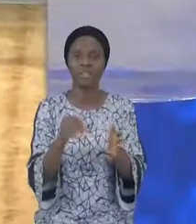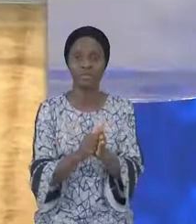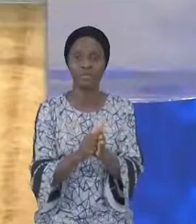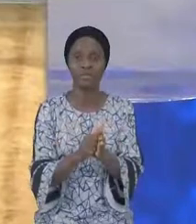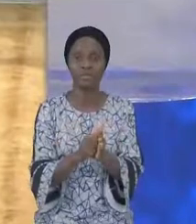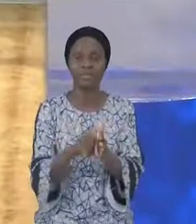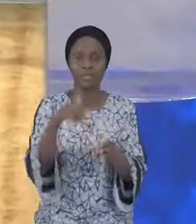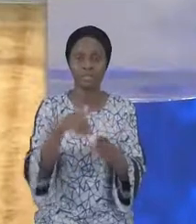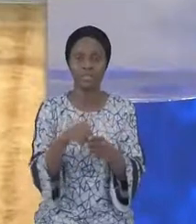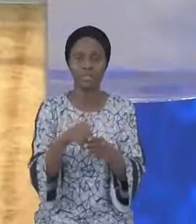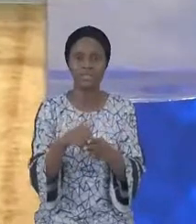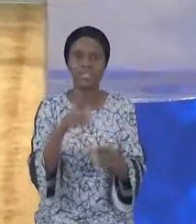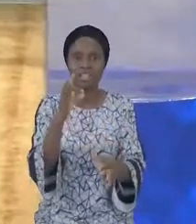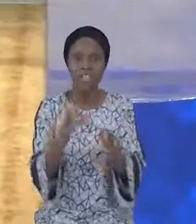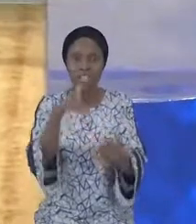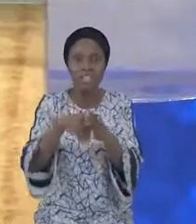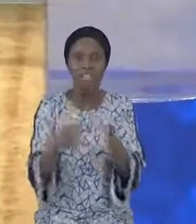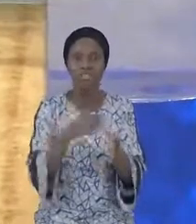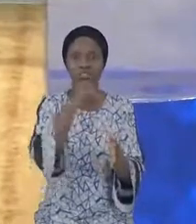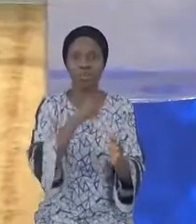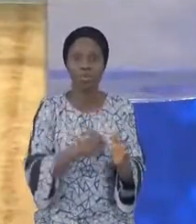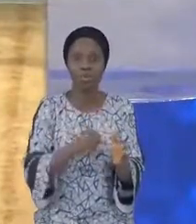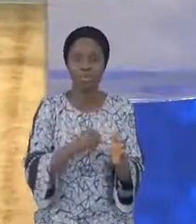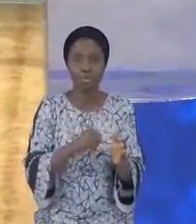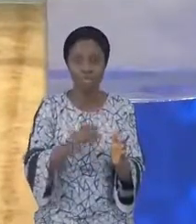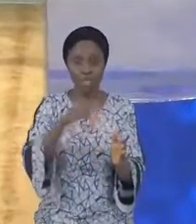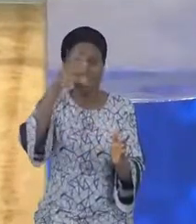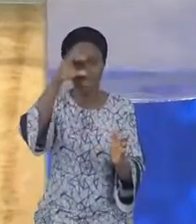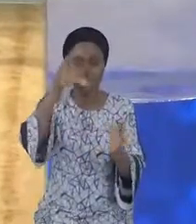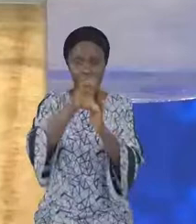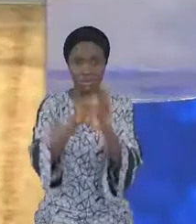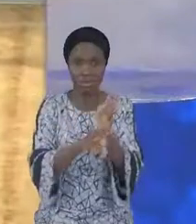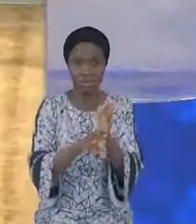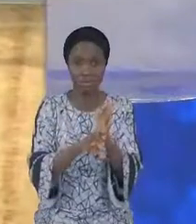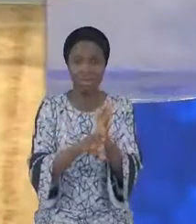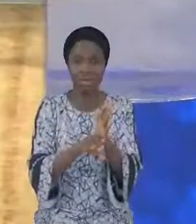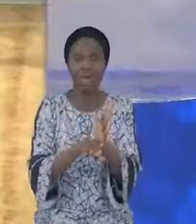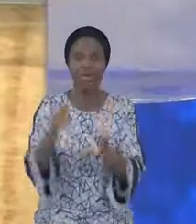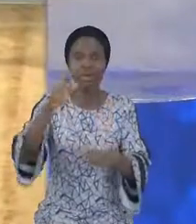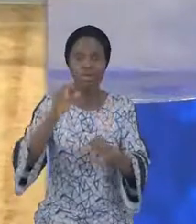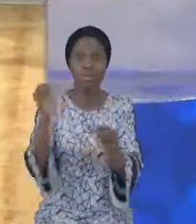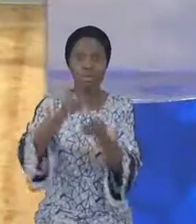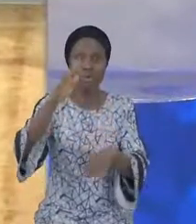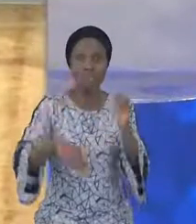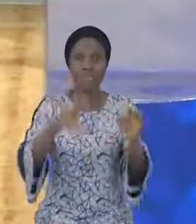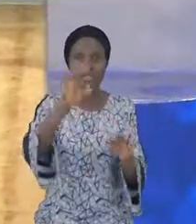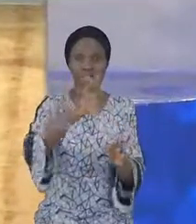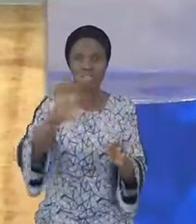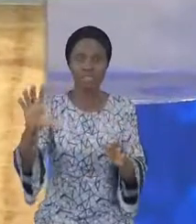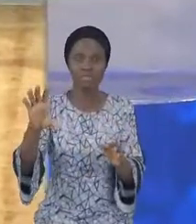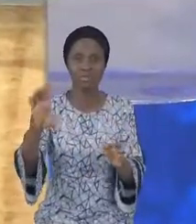arrête-toi là-bas, il me faut un temps supplémentaire au combat. Dans l'ancienne alliance, les